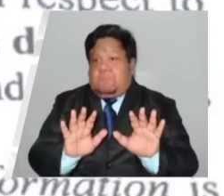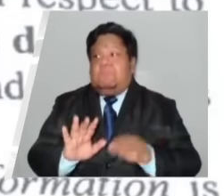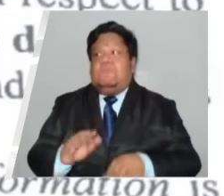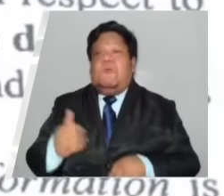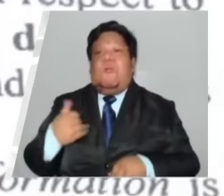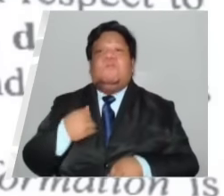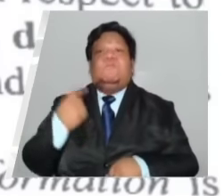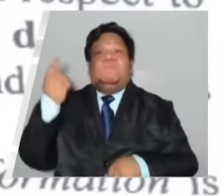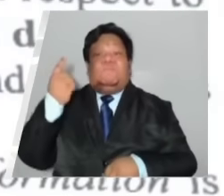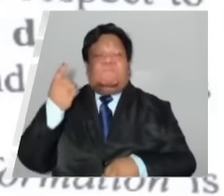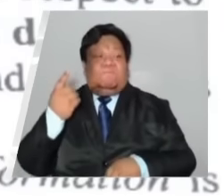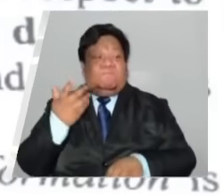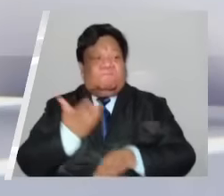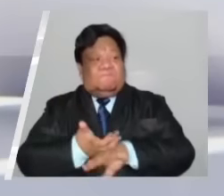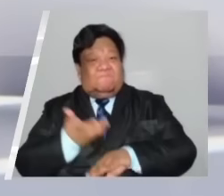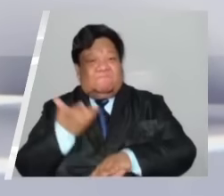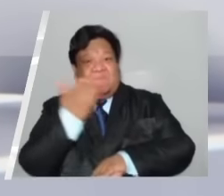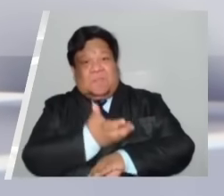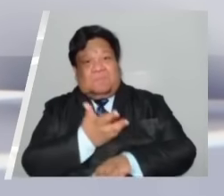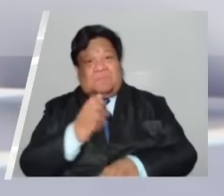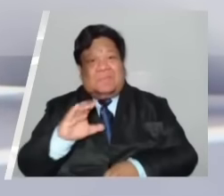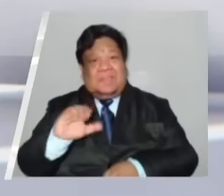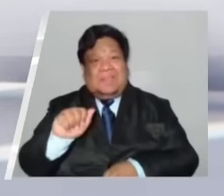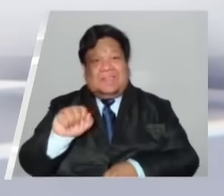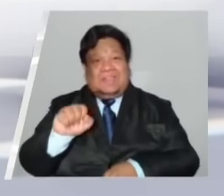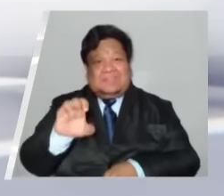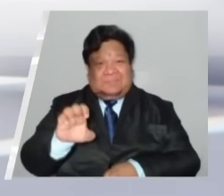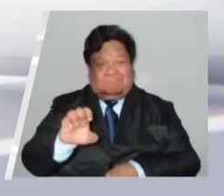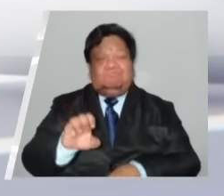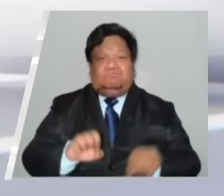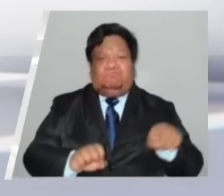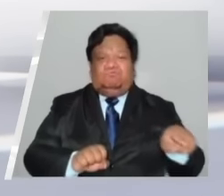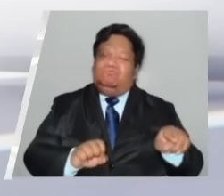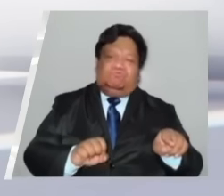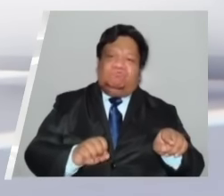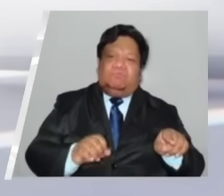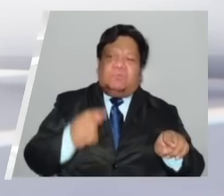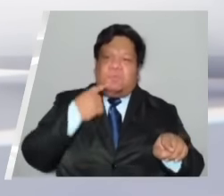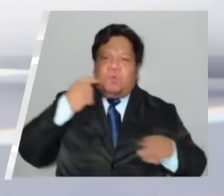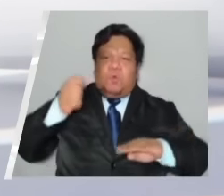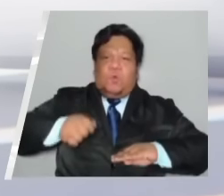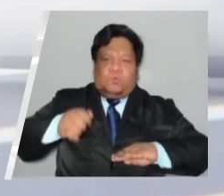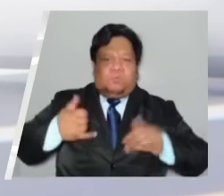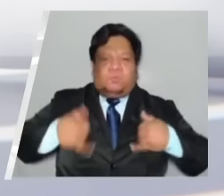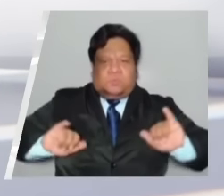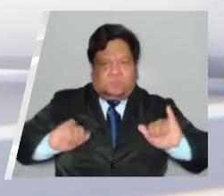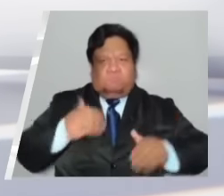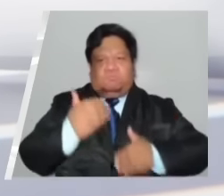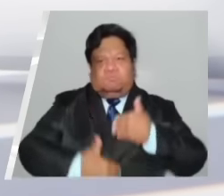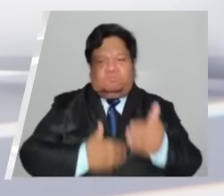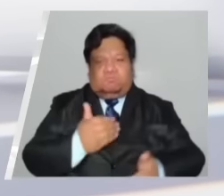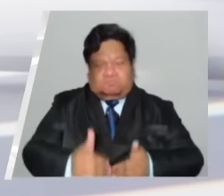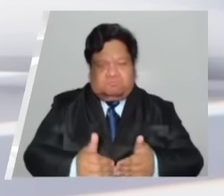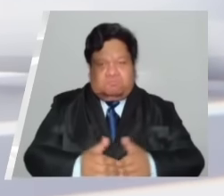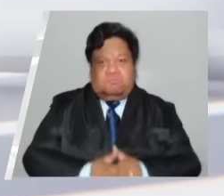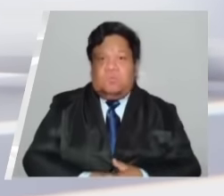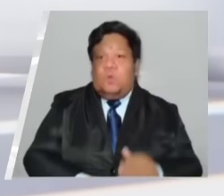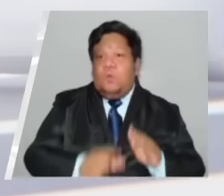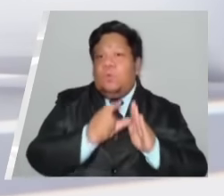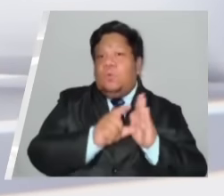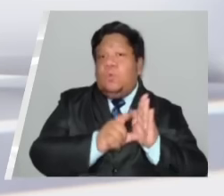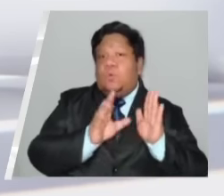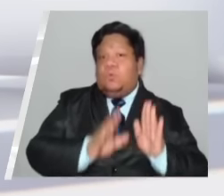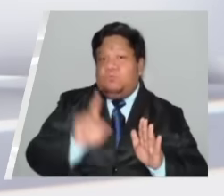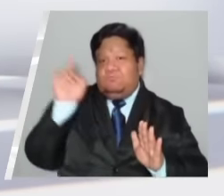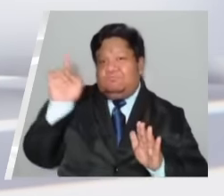Nery na iurong ang kaso. Sa pahayag na inilabas ng abogado ni Nery, nagpasalamat sila sa desisyon ng korte kung saan